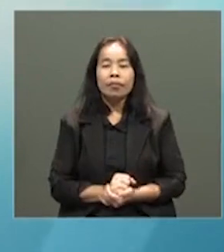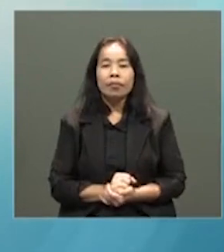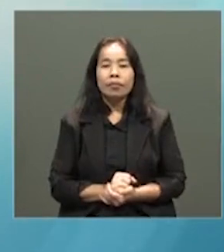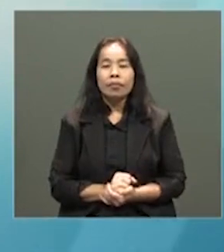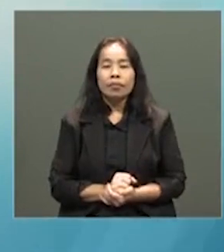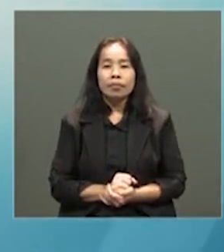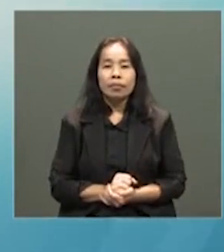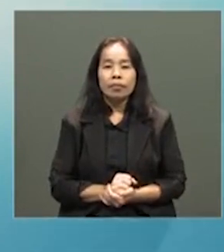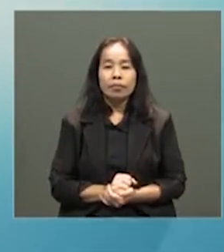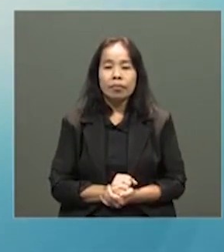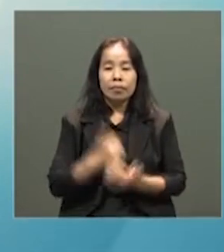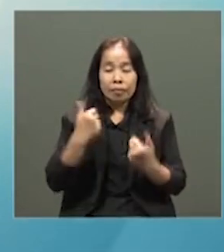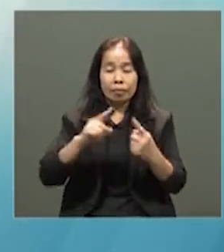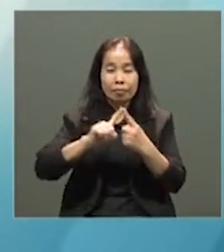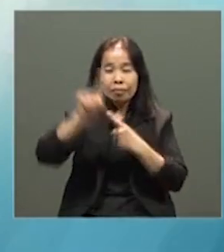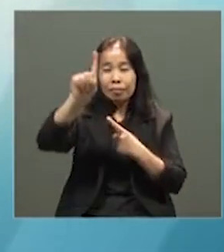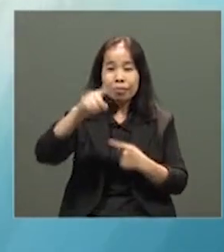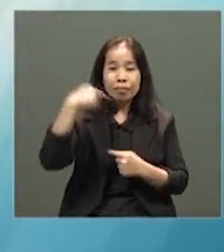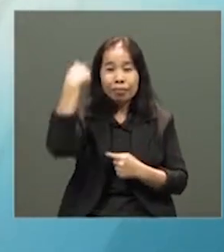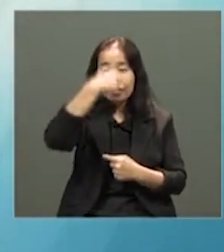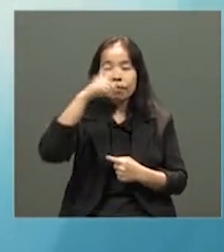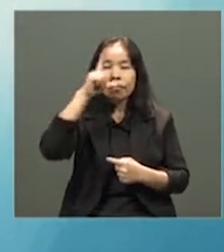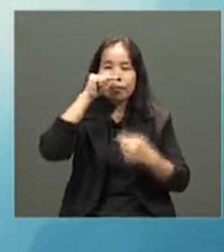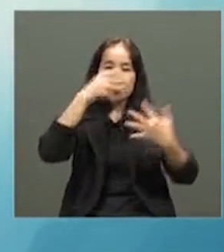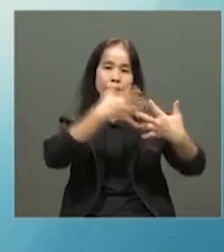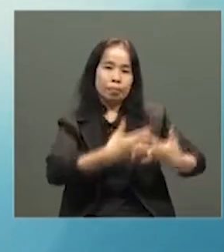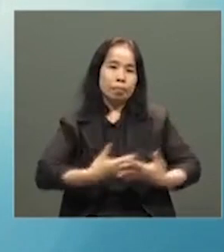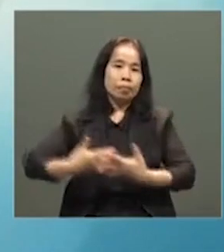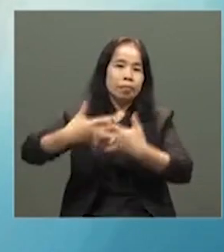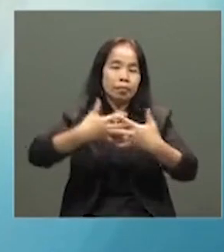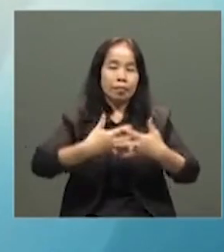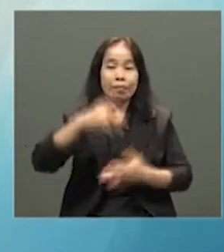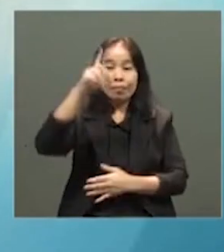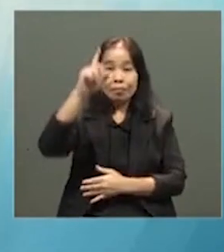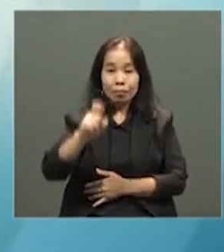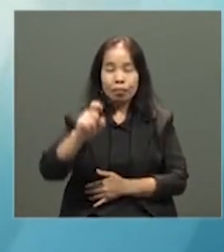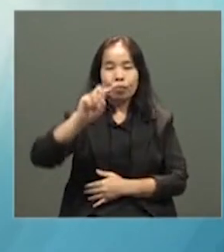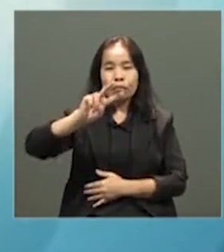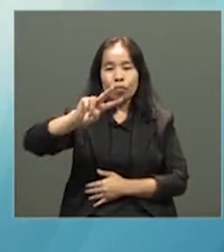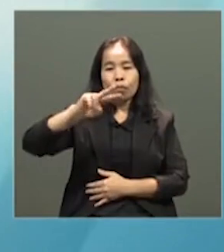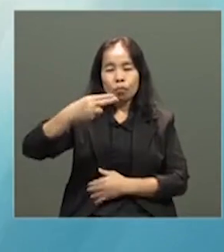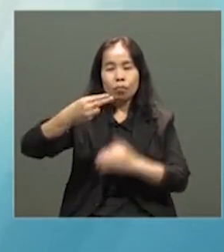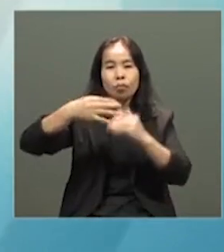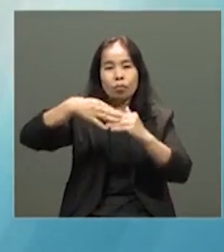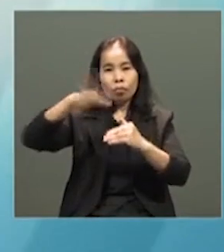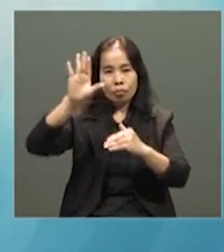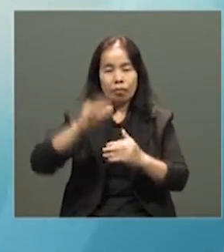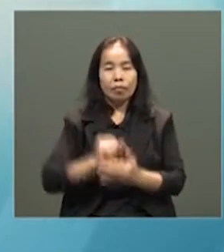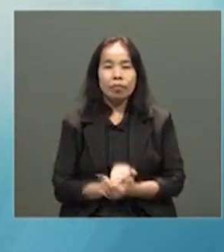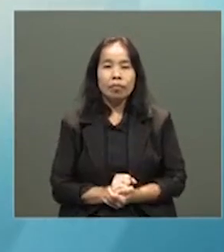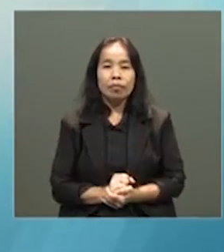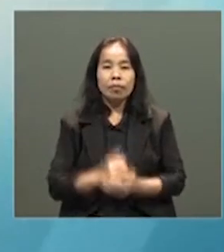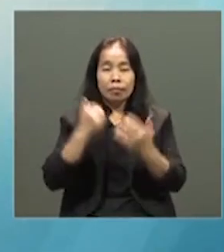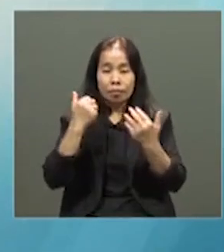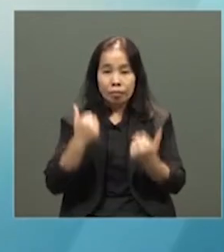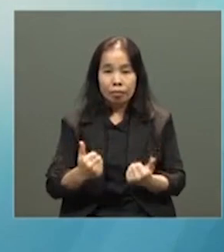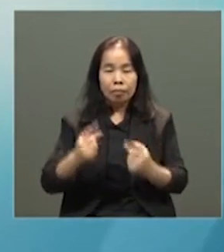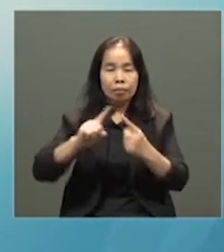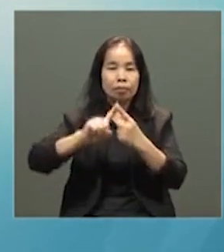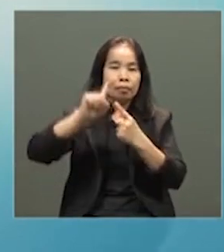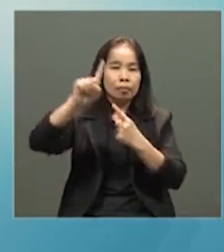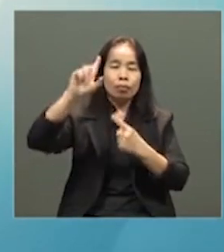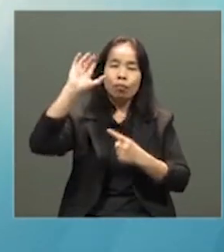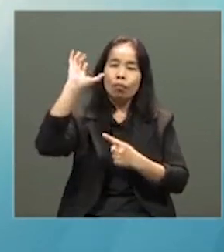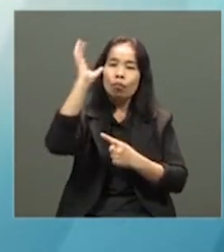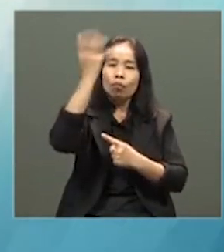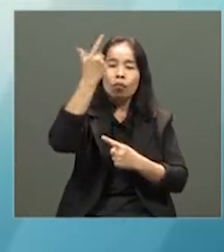111,179 รายสหรัฐพบผู้ป่วย 560,402 รายเสียชีวิต 22,105 ร